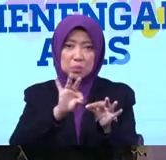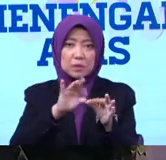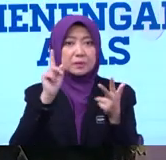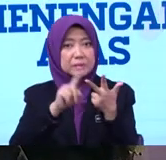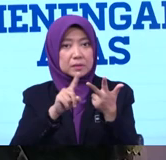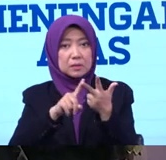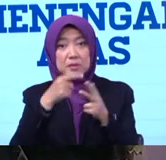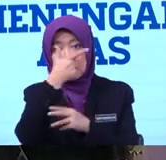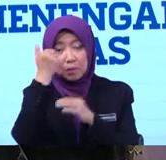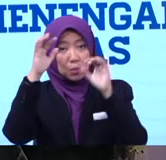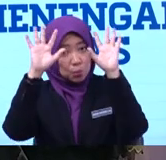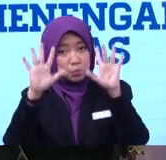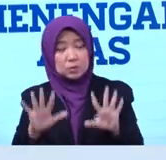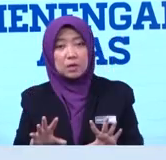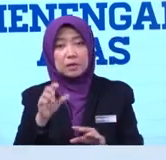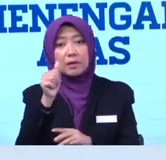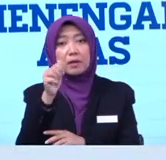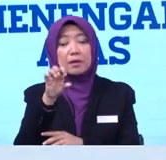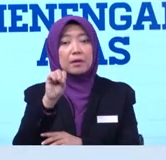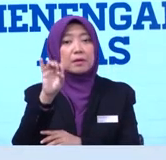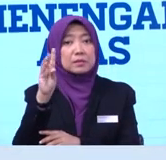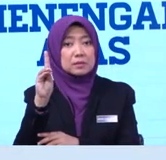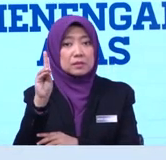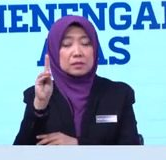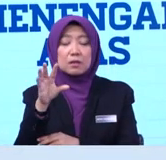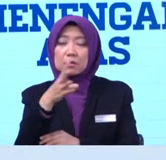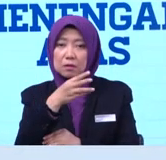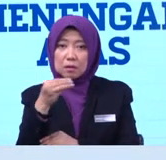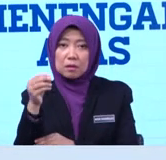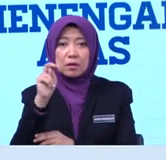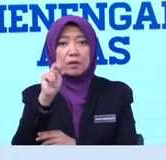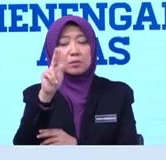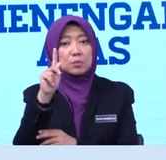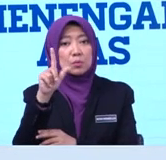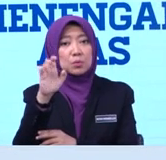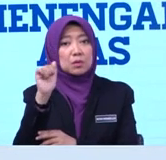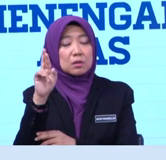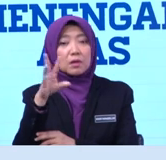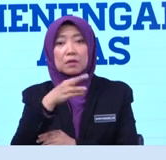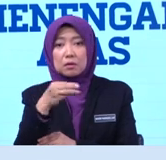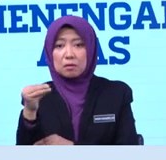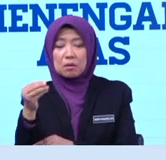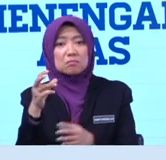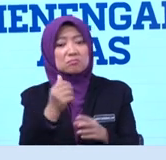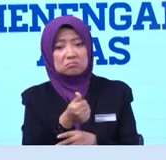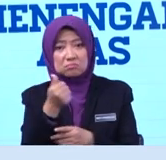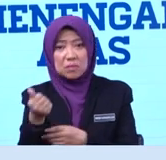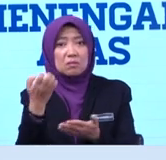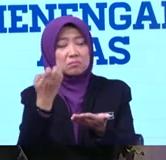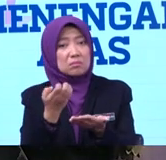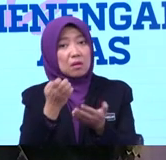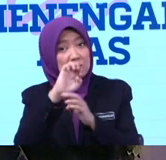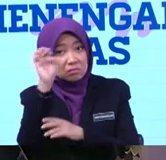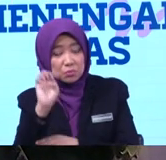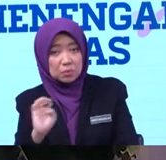adalah hujan esy sisa nuklir dan juga sisa elektronik yang mana mungkin